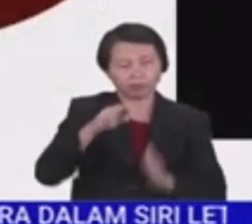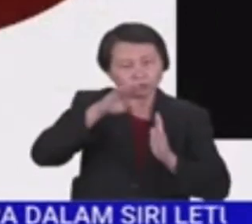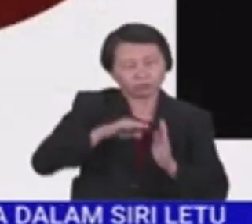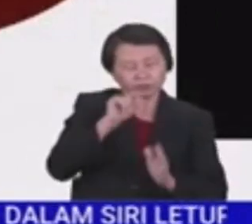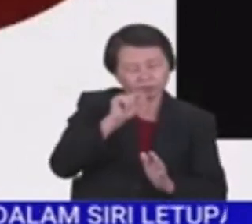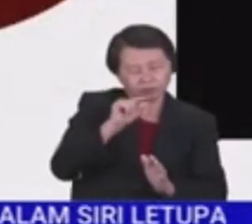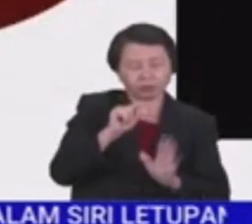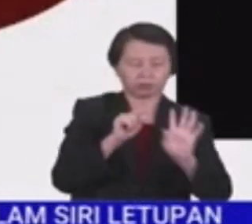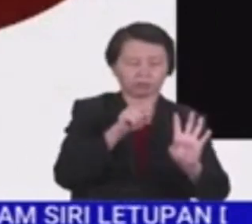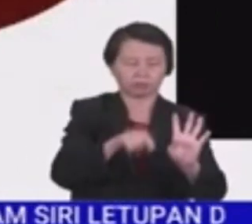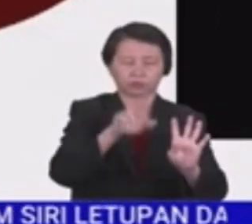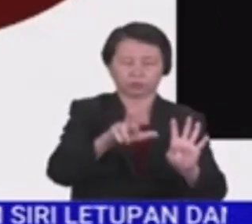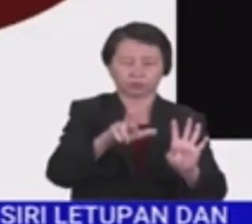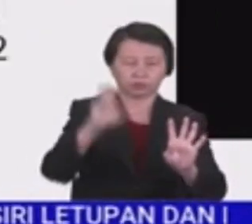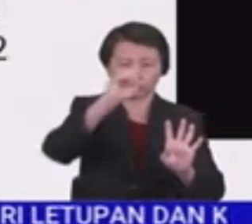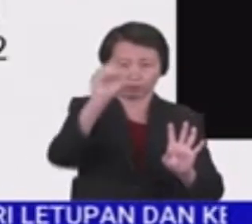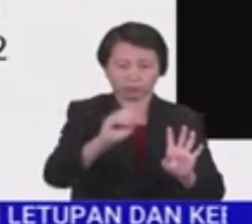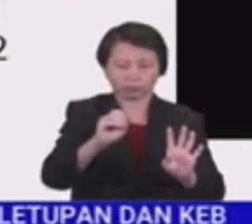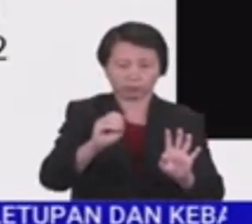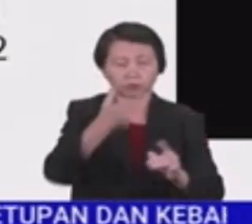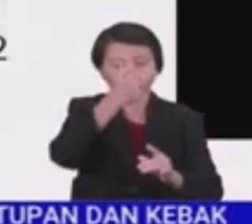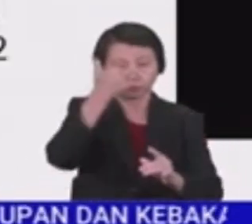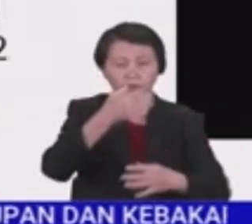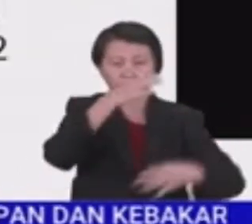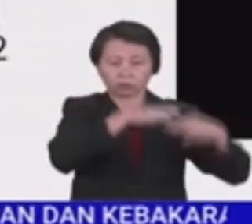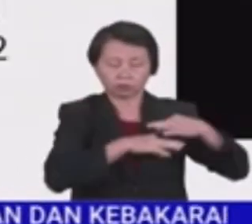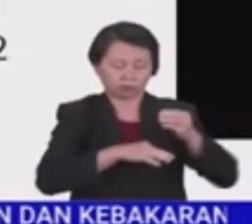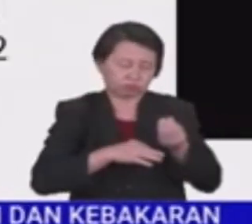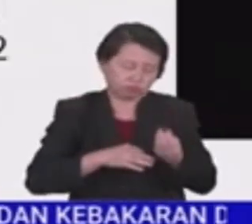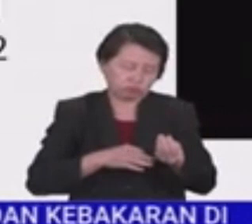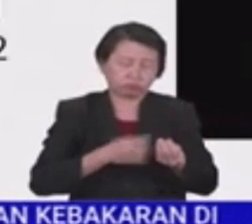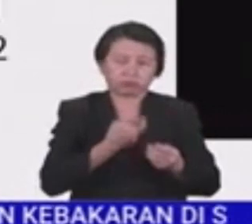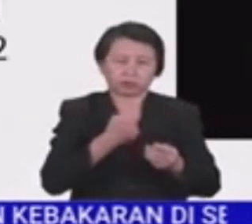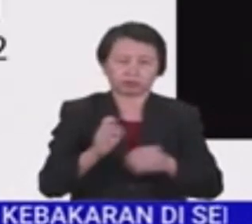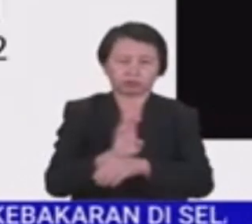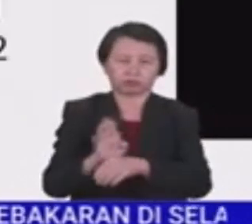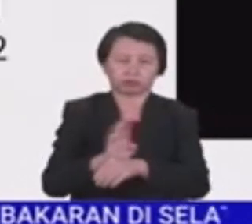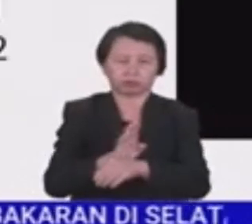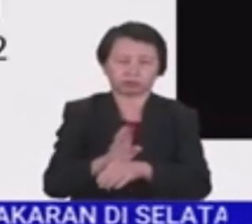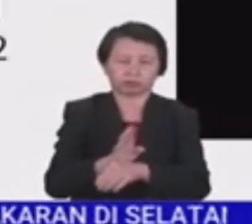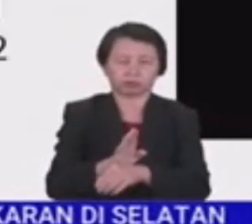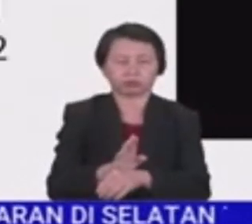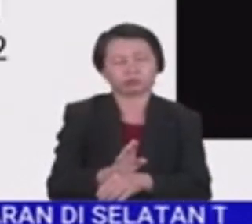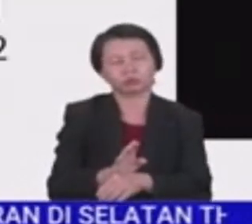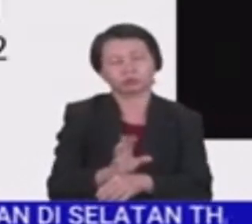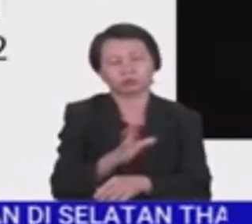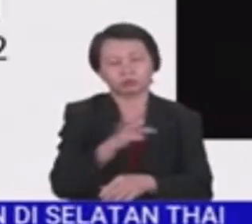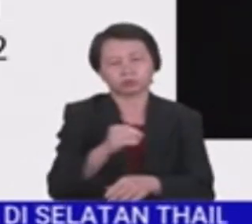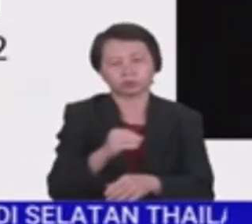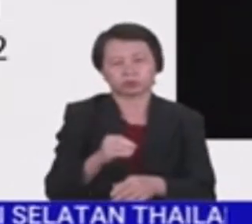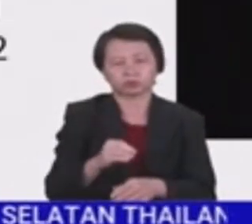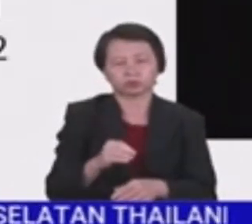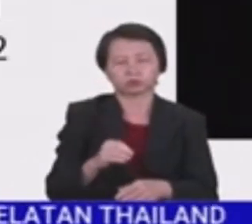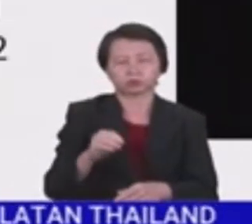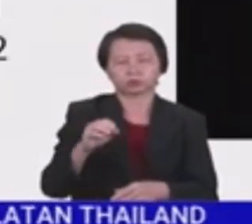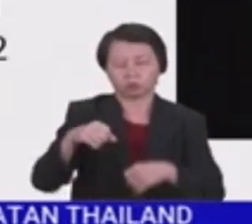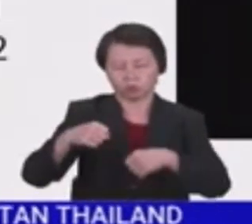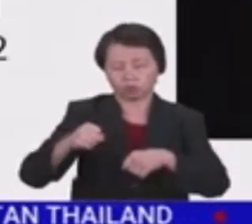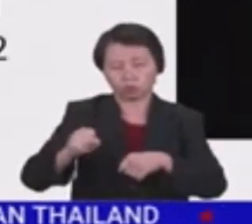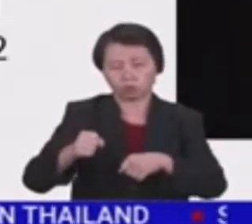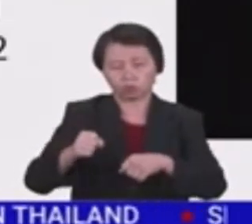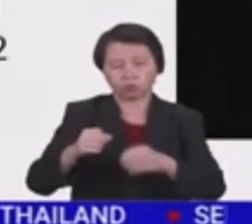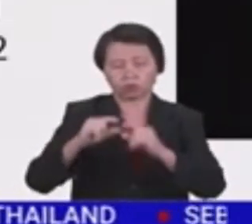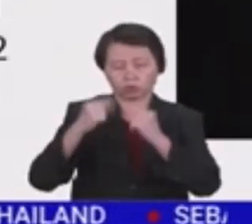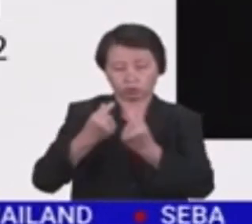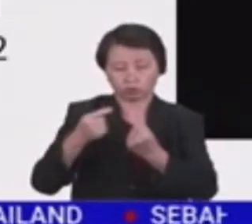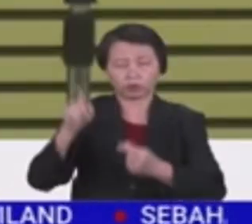sedikit 4.3% berikutan keuntungan rendah daripada perniagaan perindustrian dan motor kumpulan di